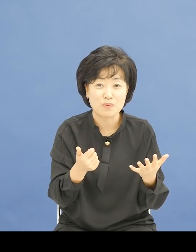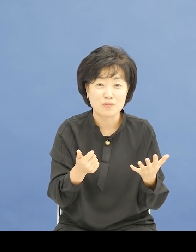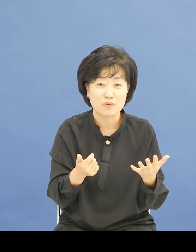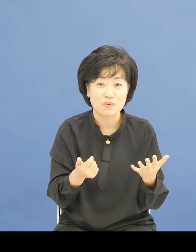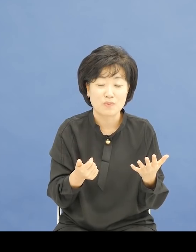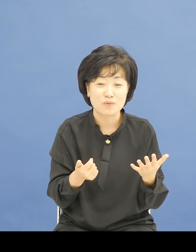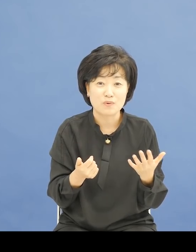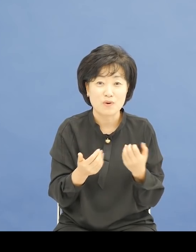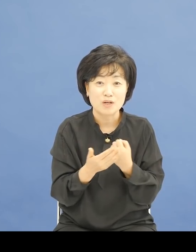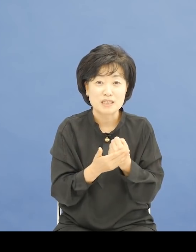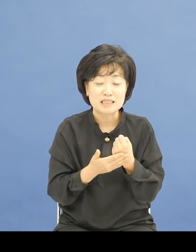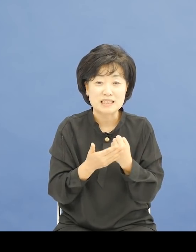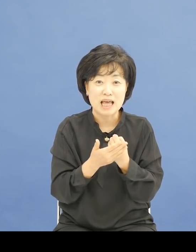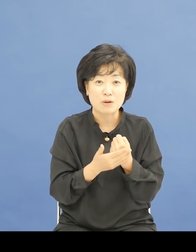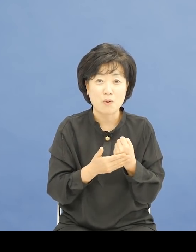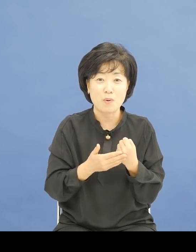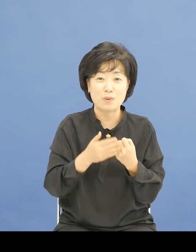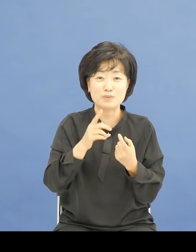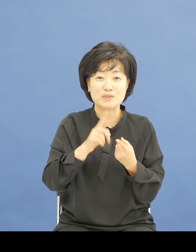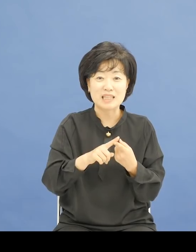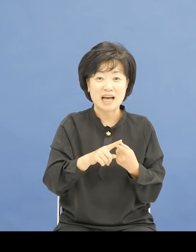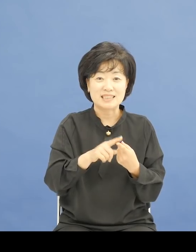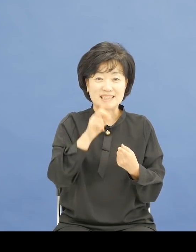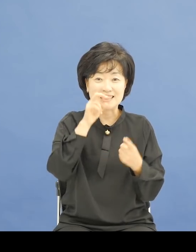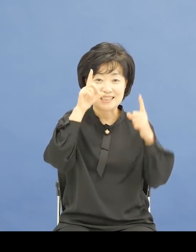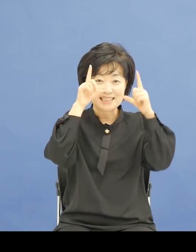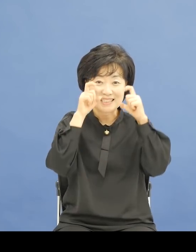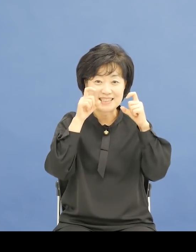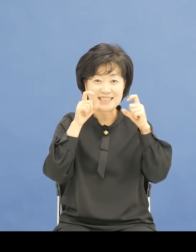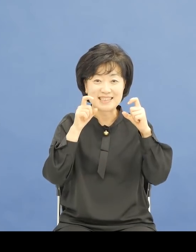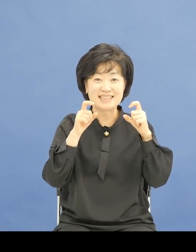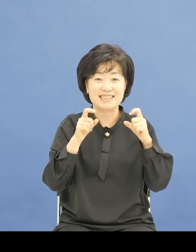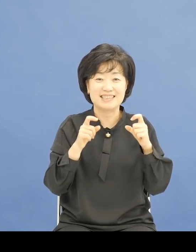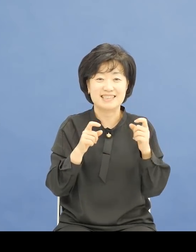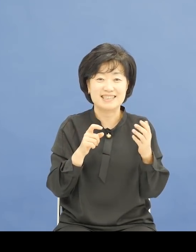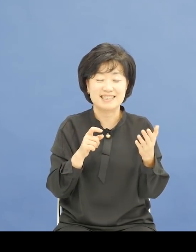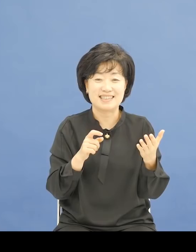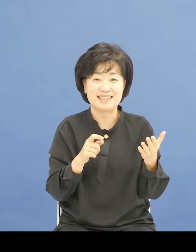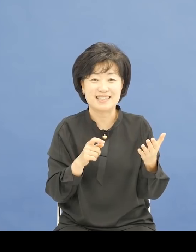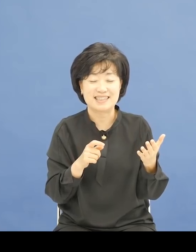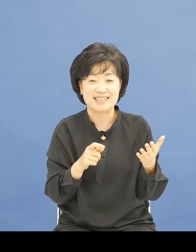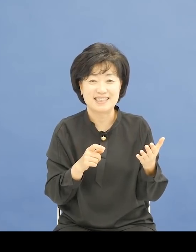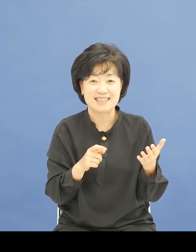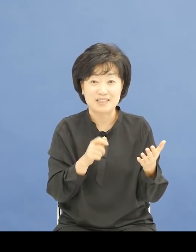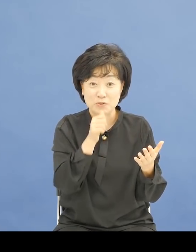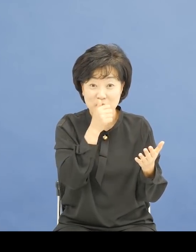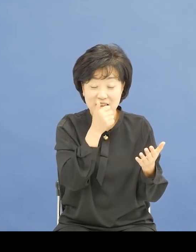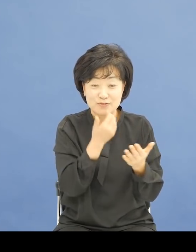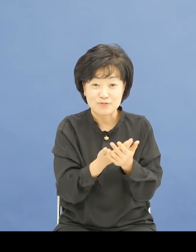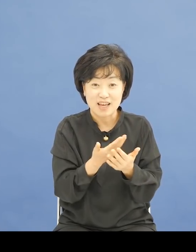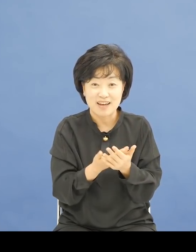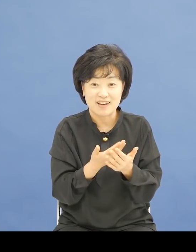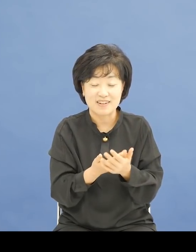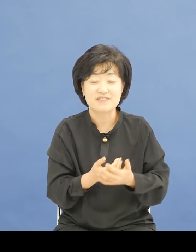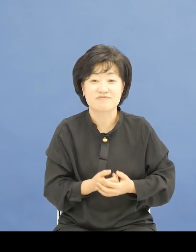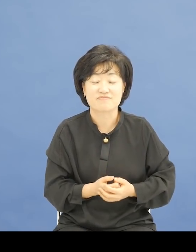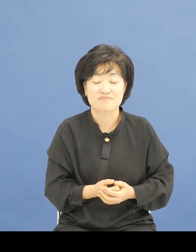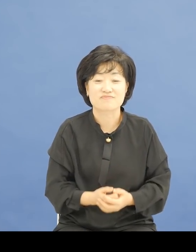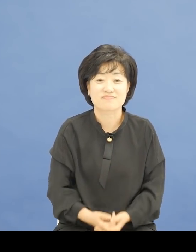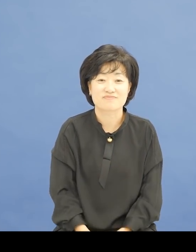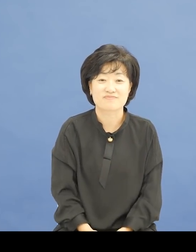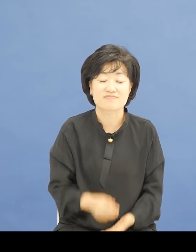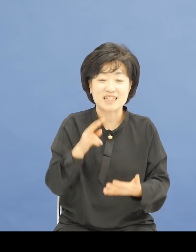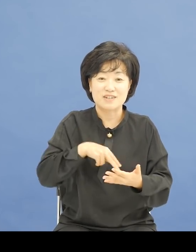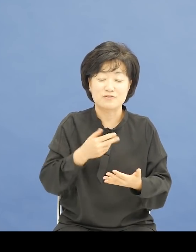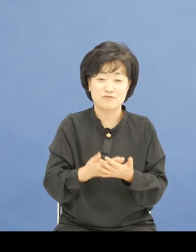와 잠깐만. 그건 너무 은혜로운 사진 아니에요? 직접 찾아주셨더라고요. 아, 예. 한번 좀 소개해도 될까요? 네. 박영